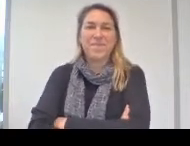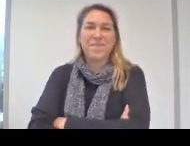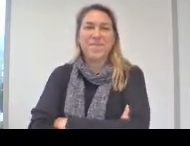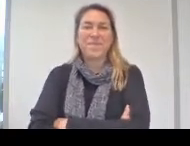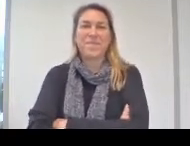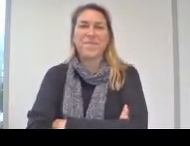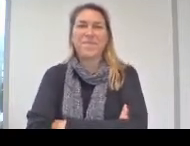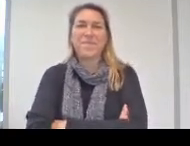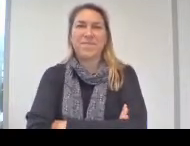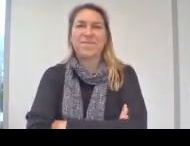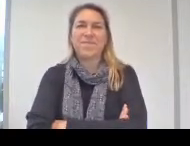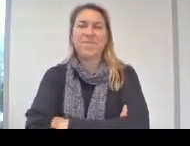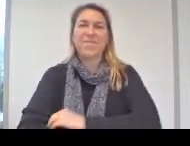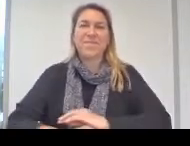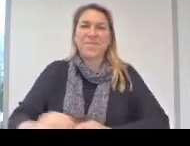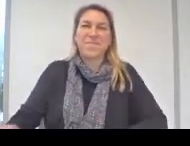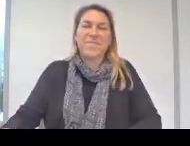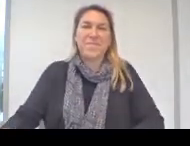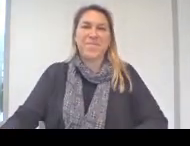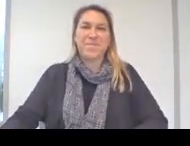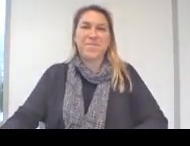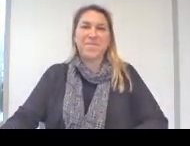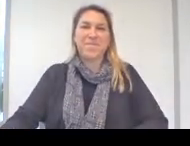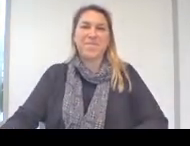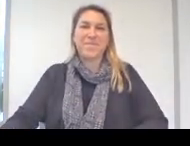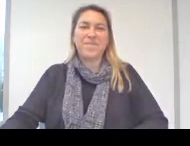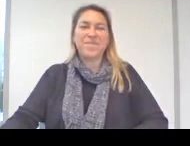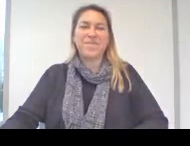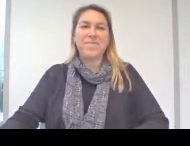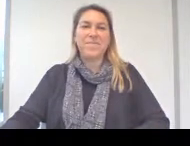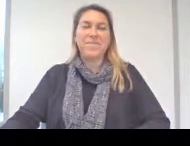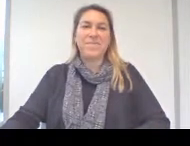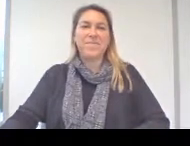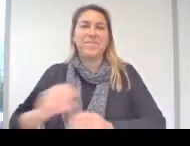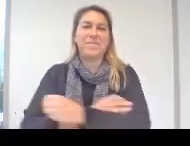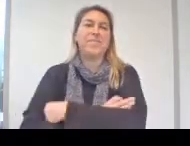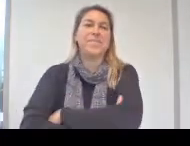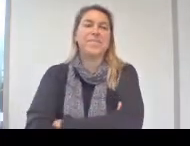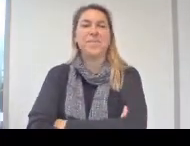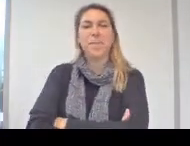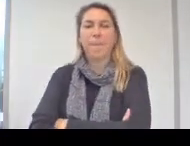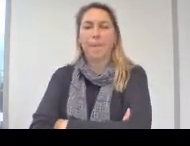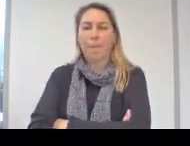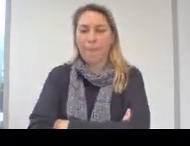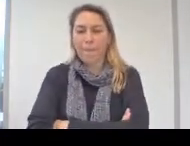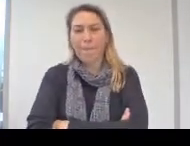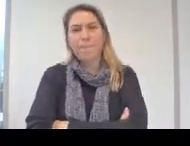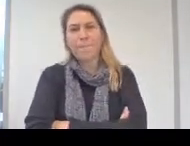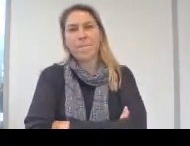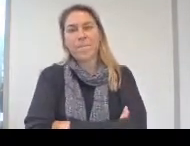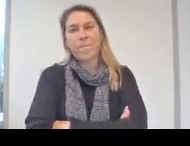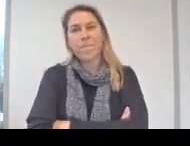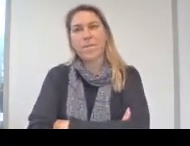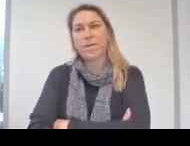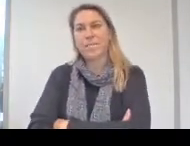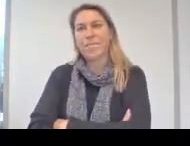campings, premièrement, on compte sur la région Auvergne-Rhône-Alpes 1160 établissements, donc de toute typologie